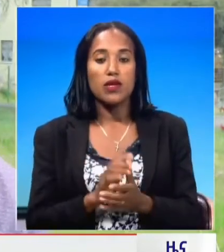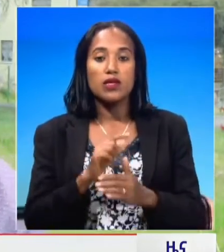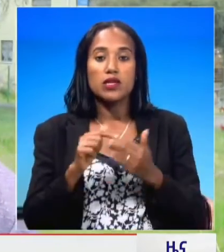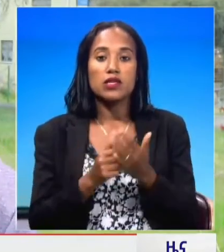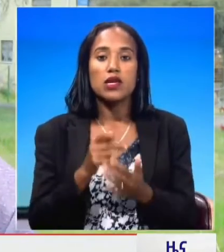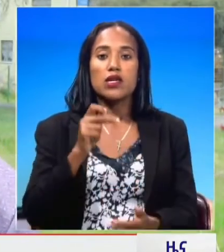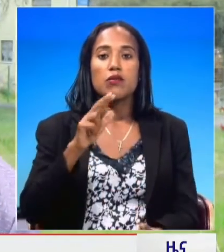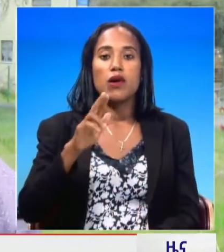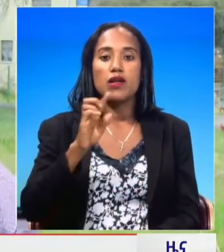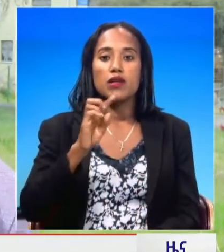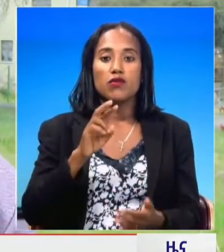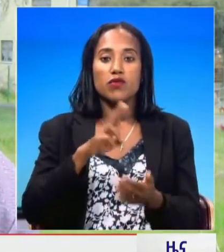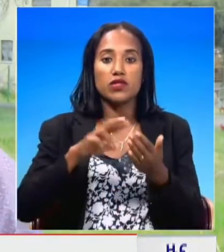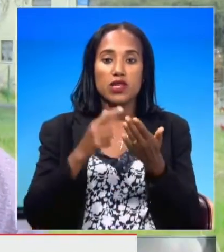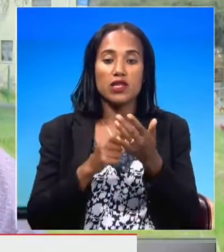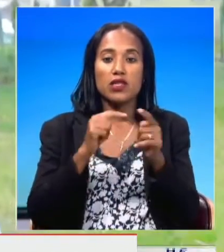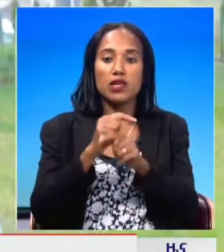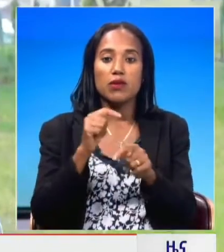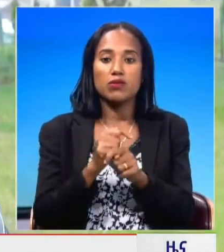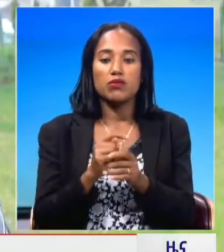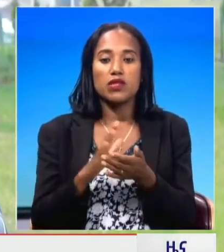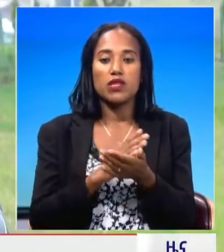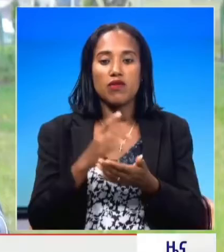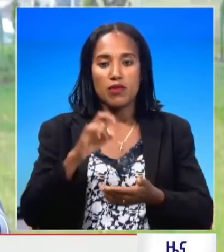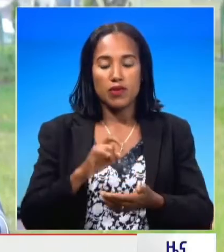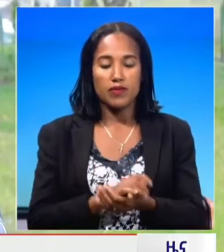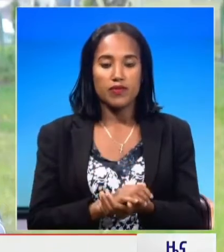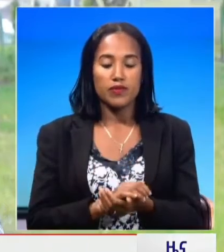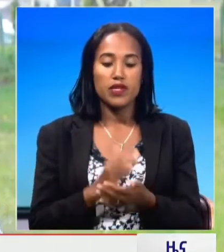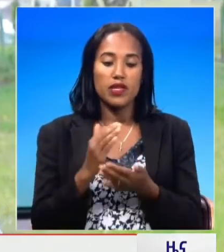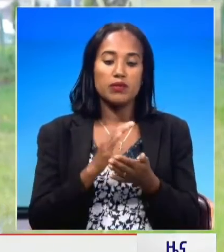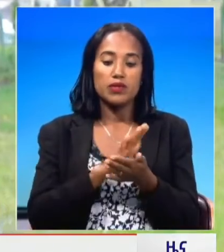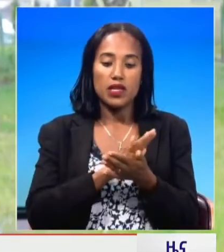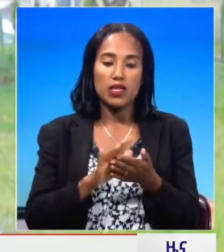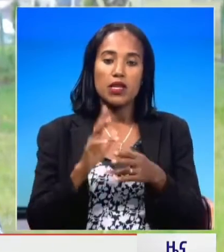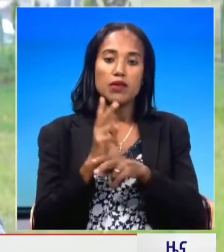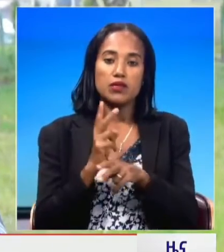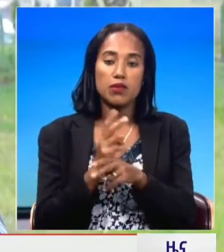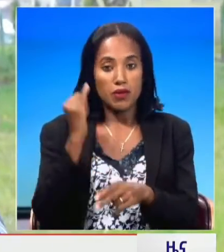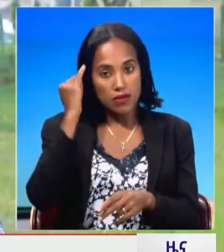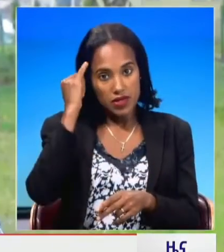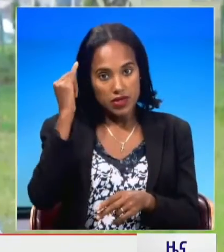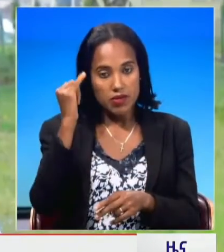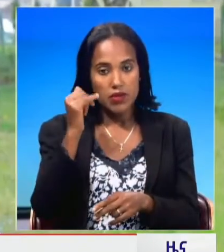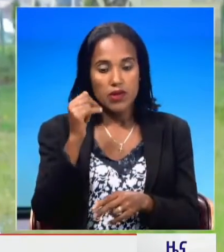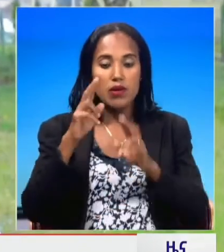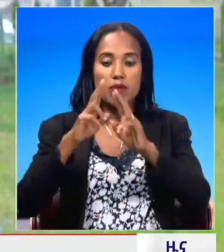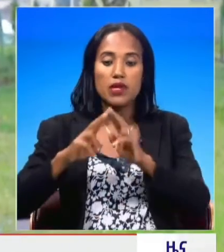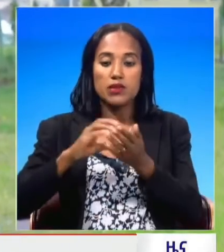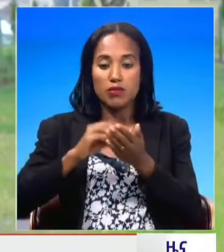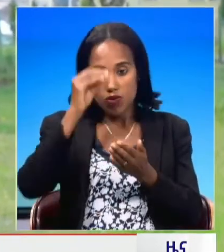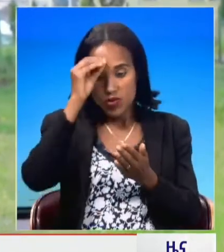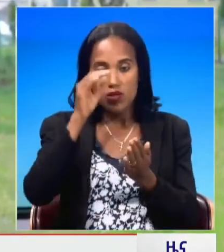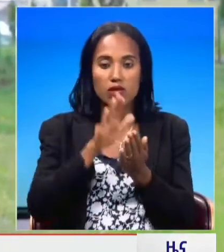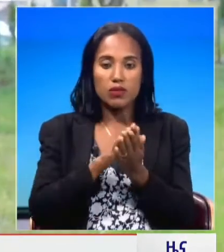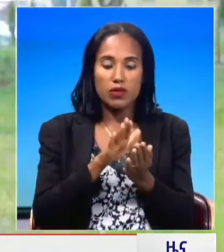ዩኒቨርሲቲ እንደዚህ አይነት አክቲቪቲዎች መሳተፍ አለበት። የትምህርት ጥራትን ለማስጠበቅ ካሰብ በዳሴ የሚማሩ ትምህርት ቤቶችን፣ ዛፍ ጥላ ስር